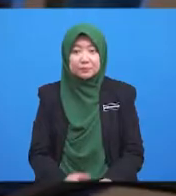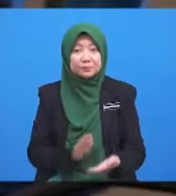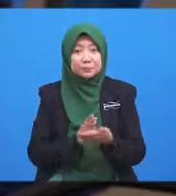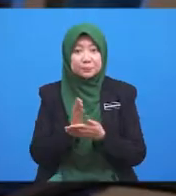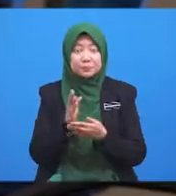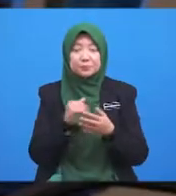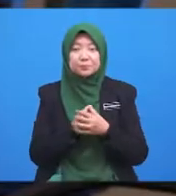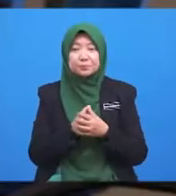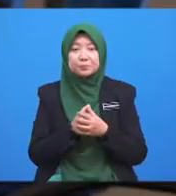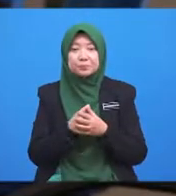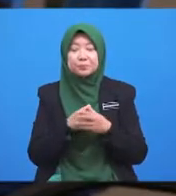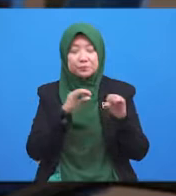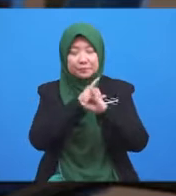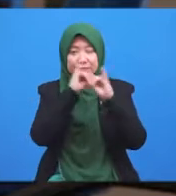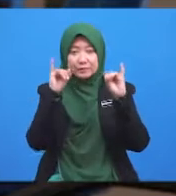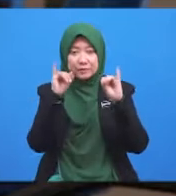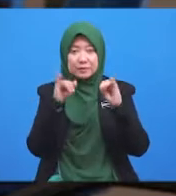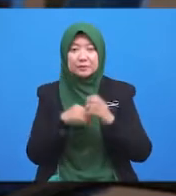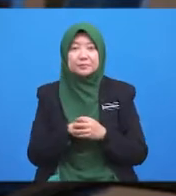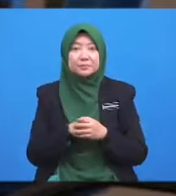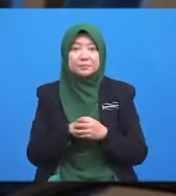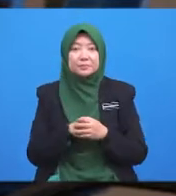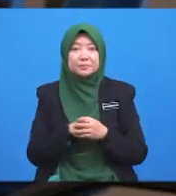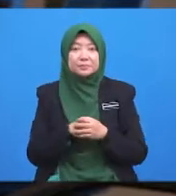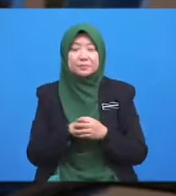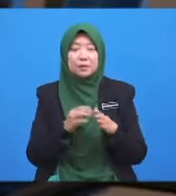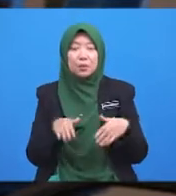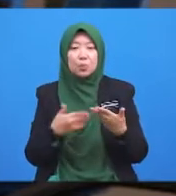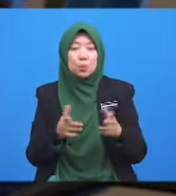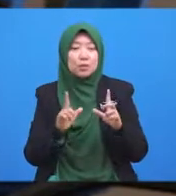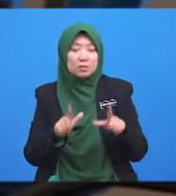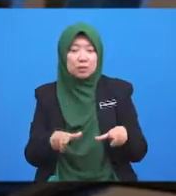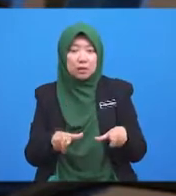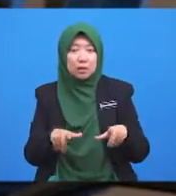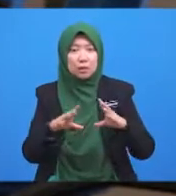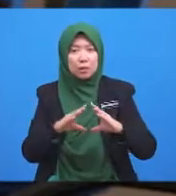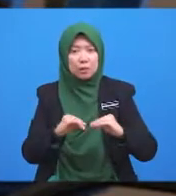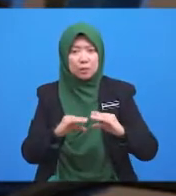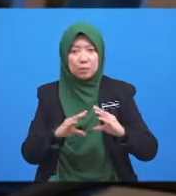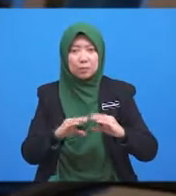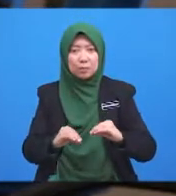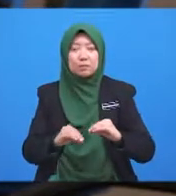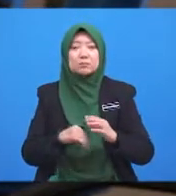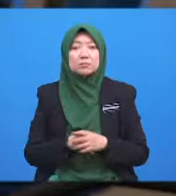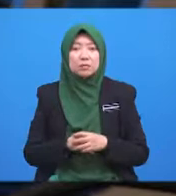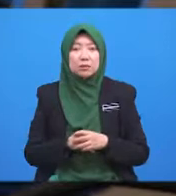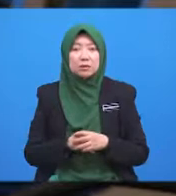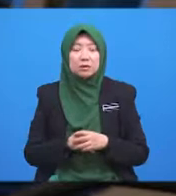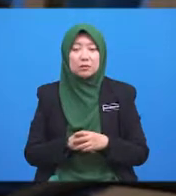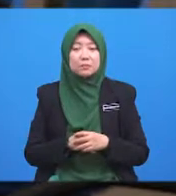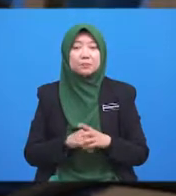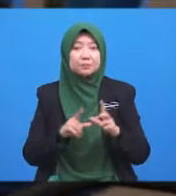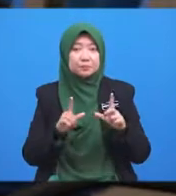Seterusnya, saya akan jelaskan serba sedikit tentang teknik meletakkan pad faradik. Teknik-teknik ini digunakan secara